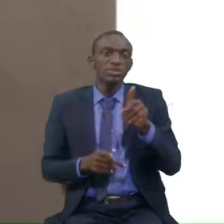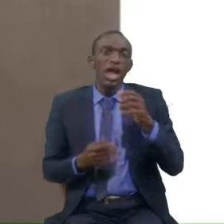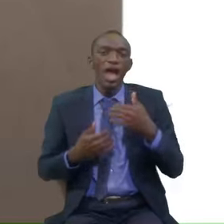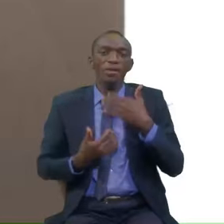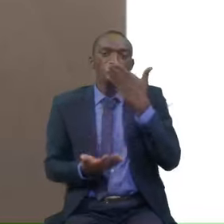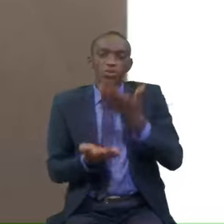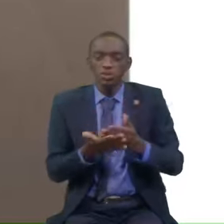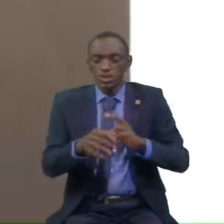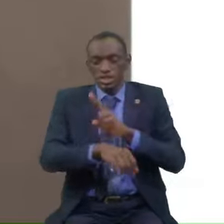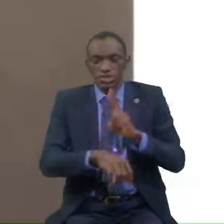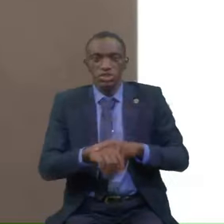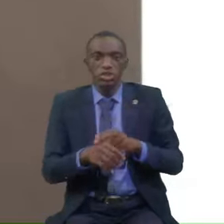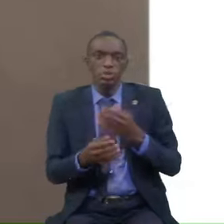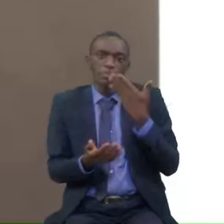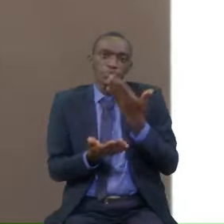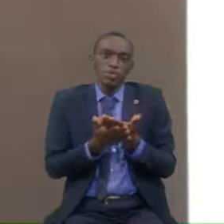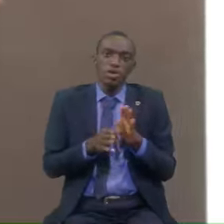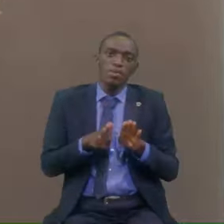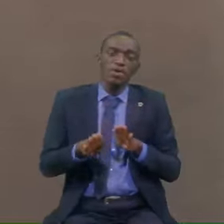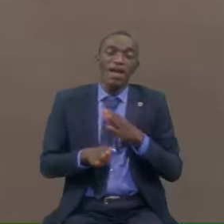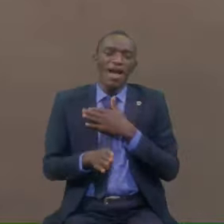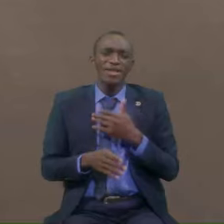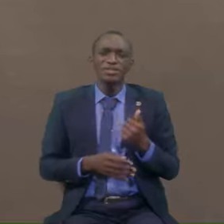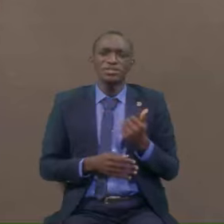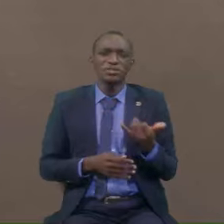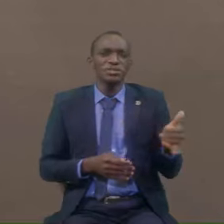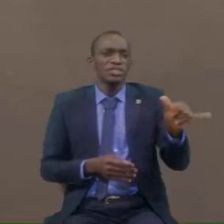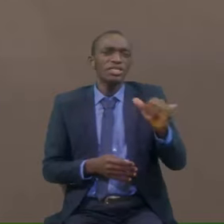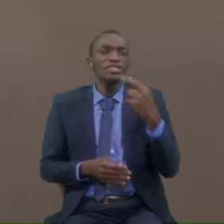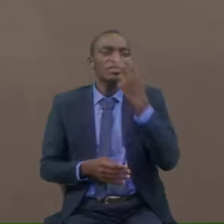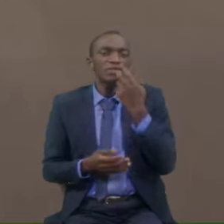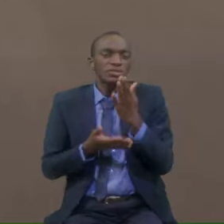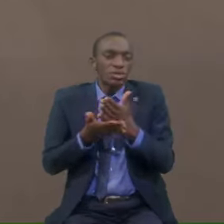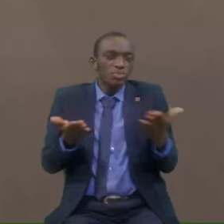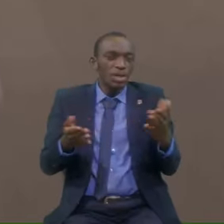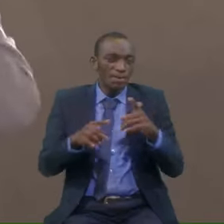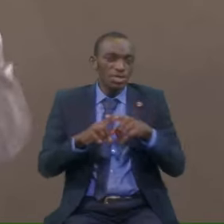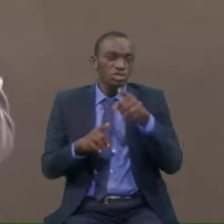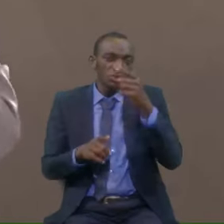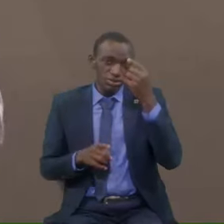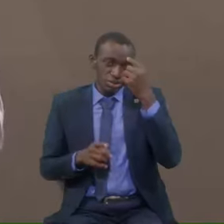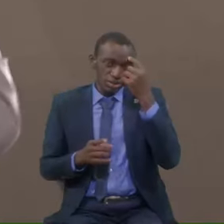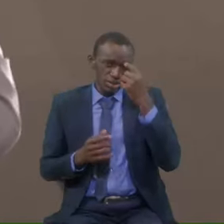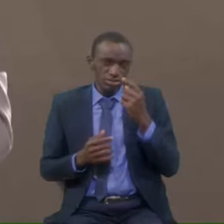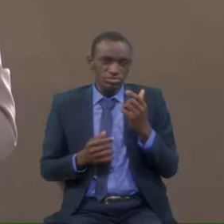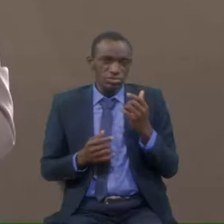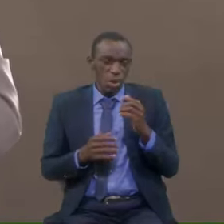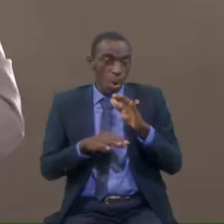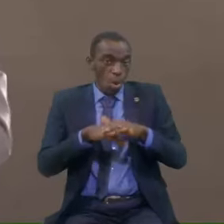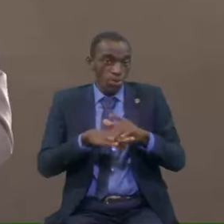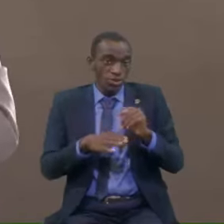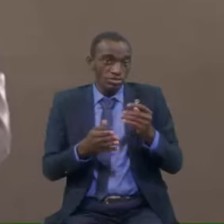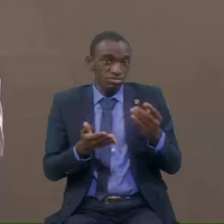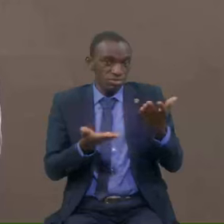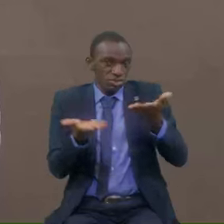tout ce à quoi vous pensez? Et ils disent quelque chose. À la surface, cela peut sembler être juste,